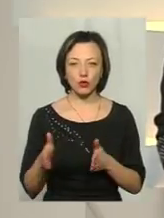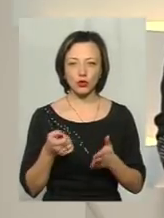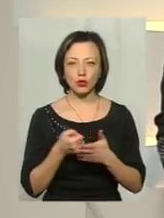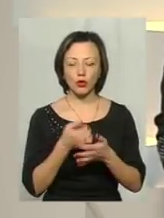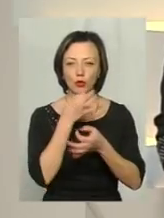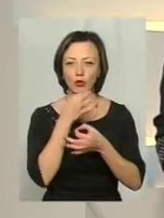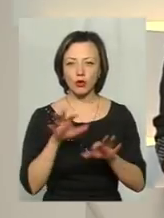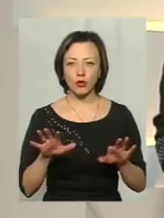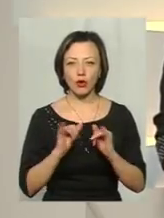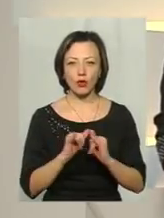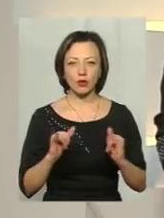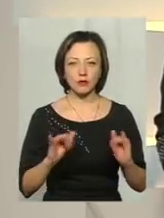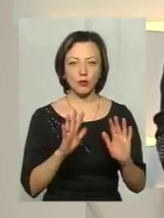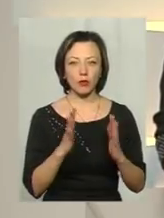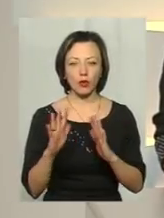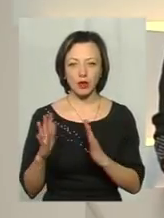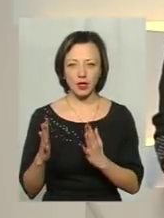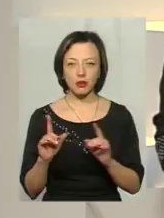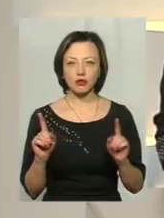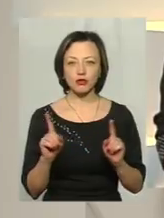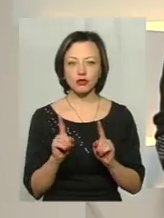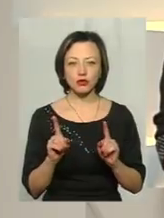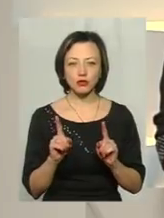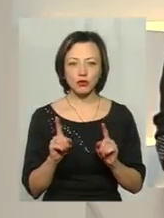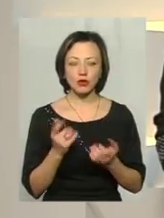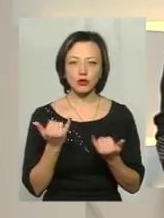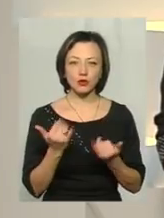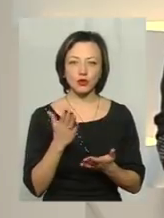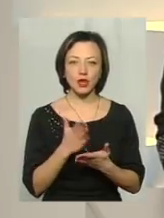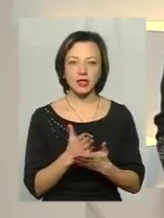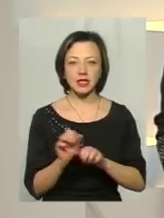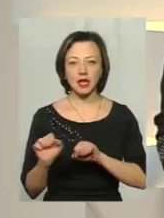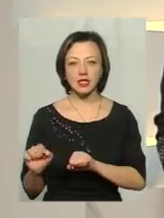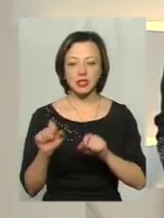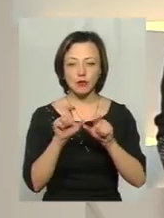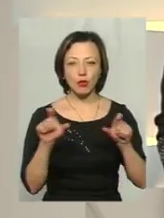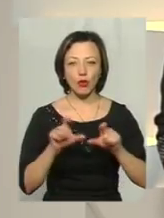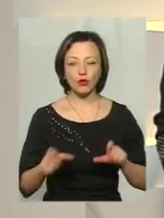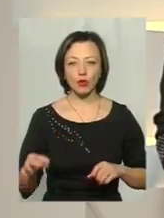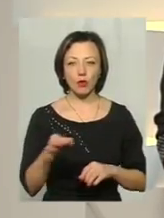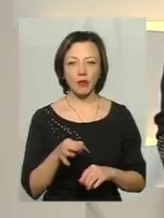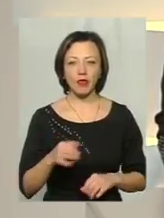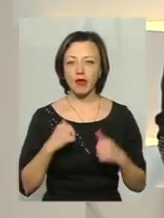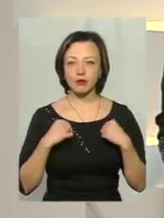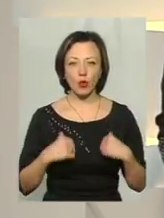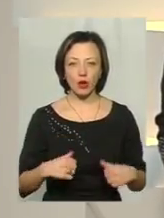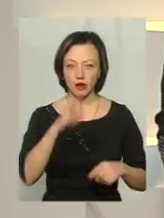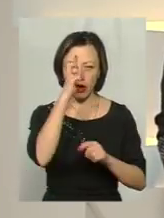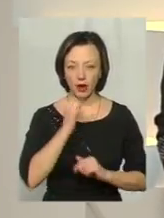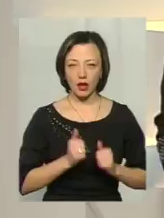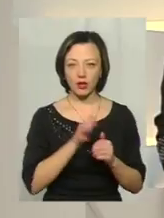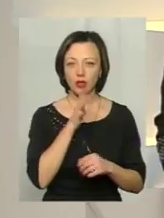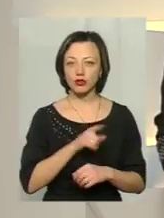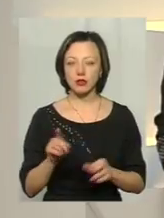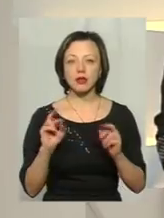до будь-якого розвитку подій. Що представляють себе сучасні захисні споруди Хмельниччини у неспокійний для нашої країни час?